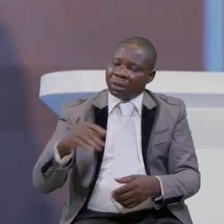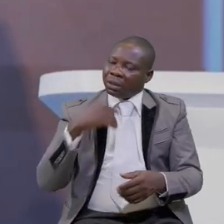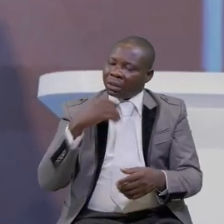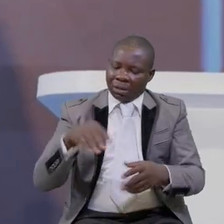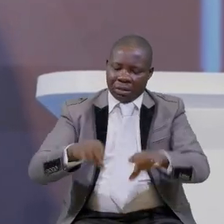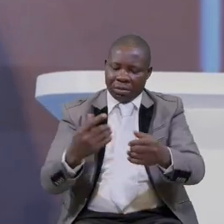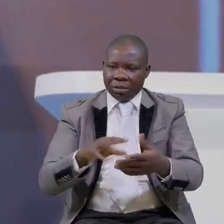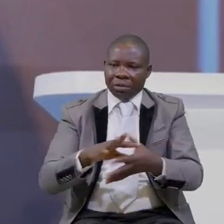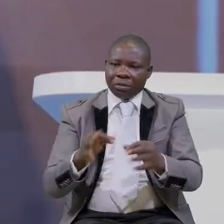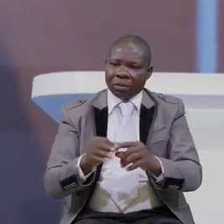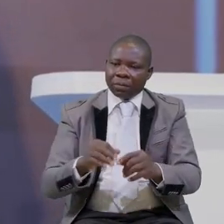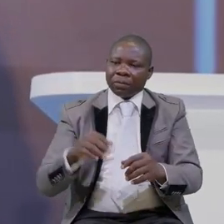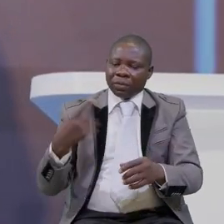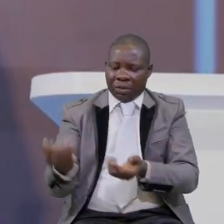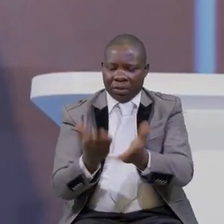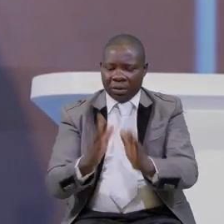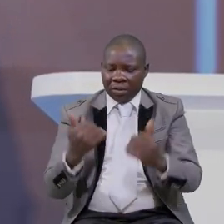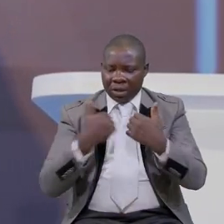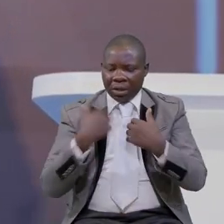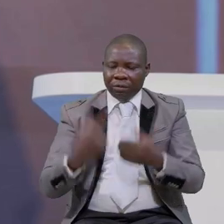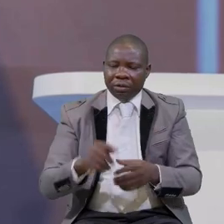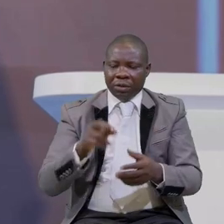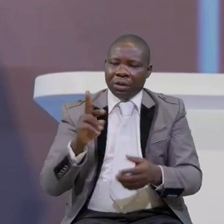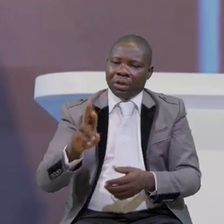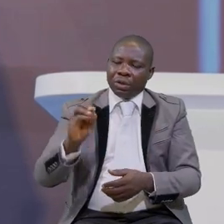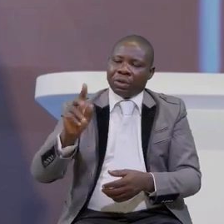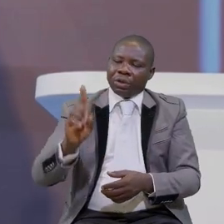la vache, mais il n'avait pas la foi. Il n'avait pas l'onction.